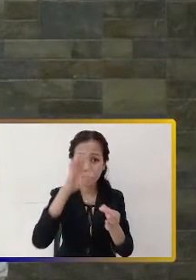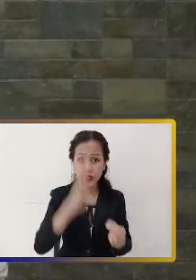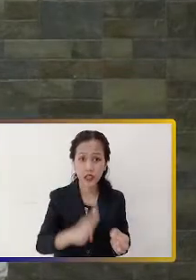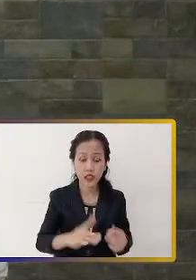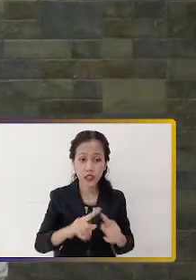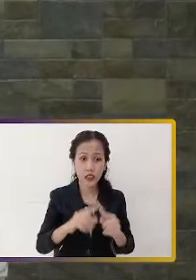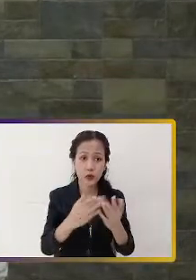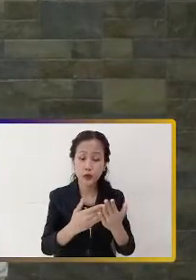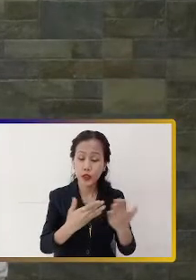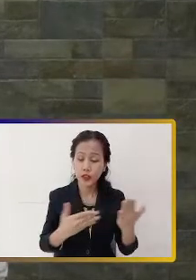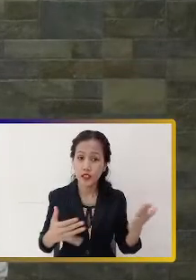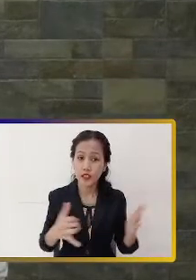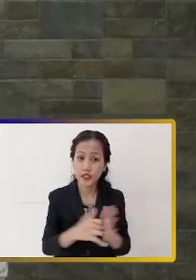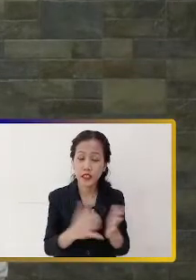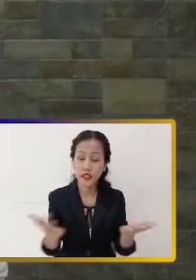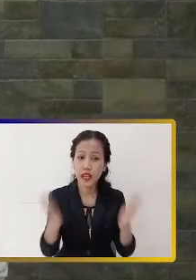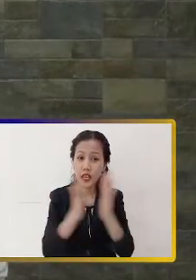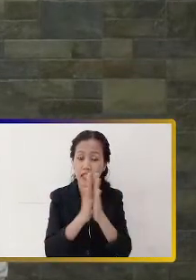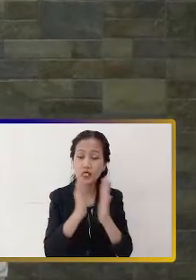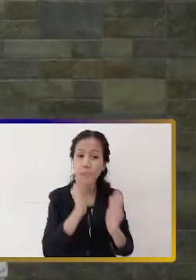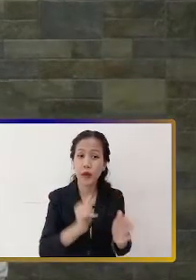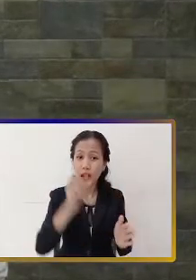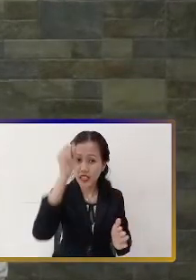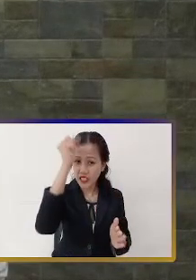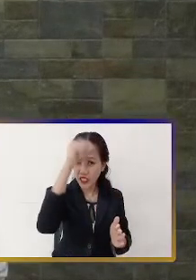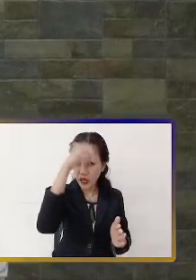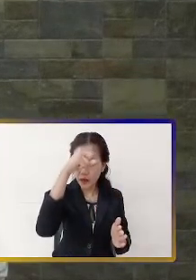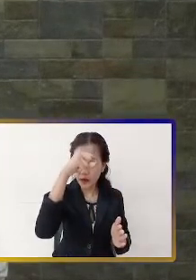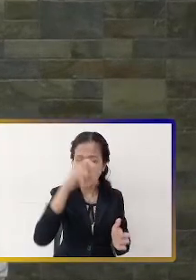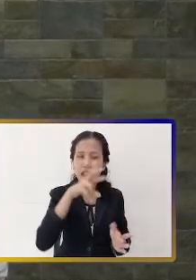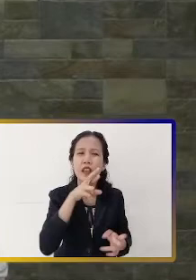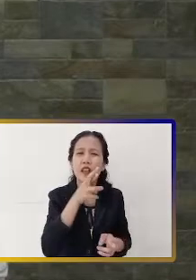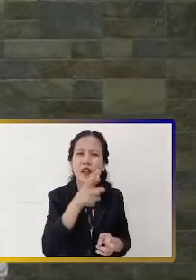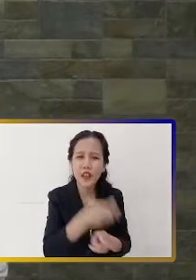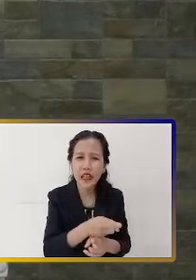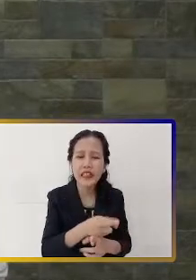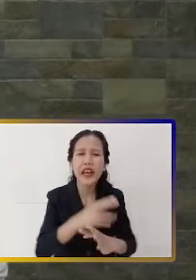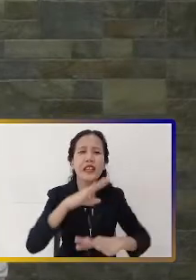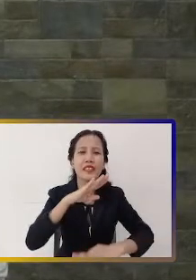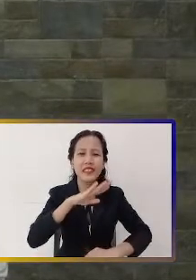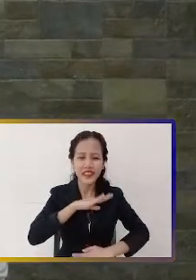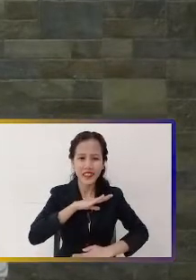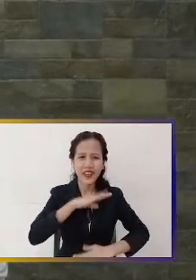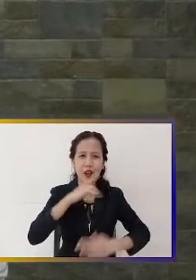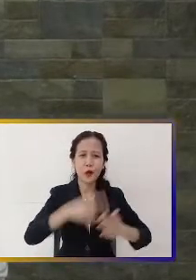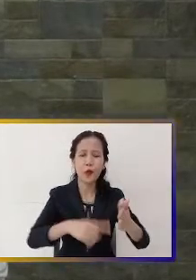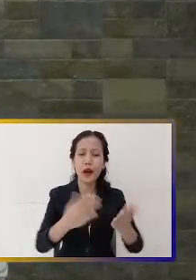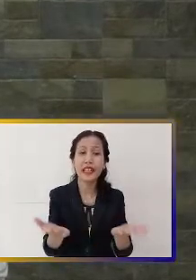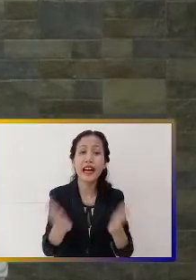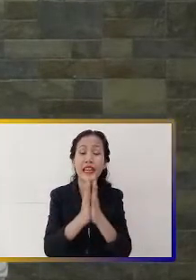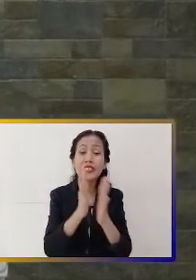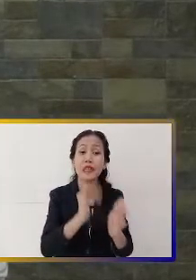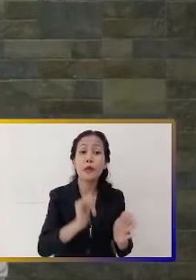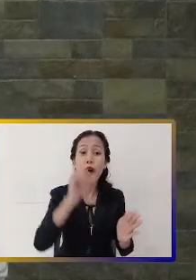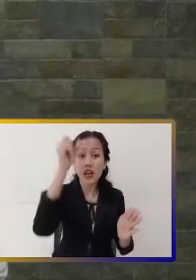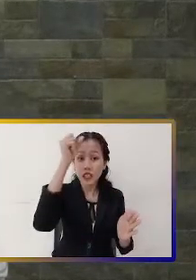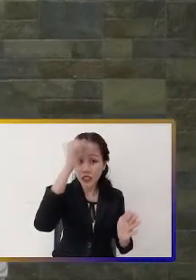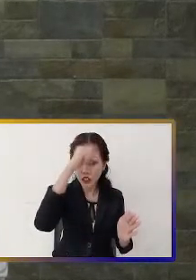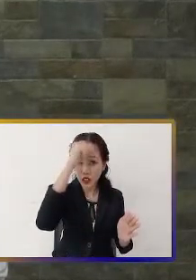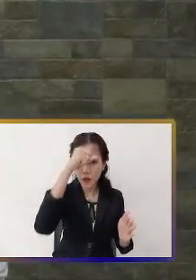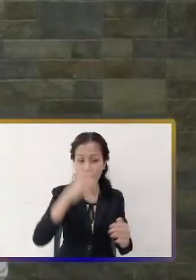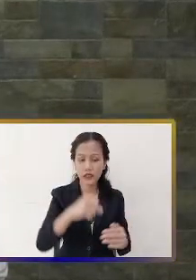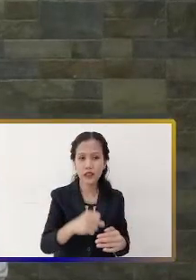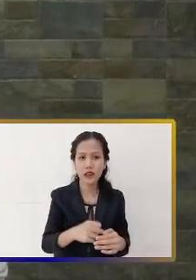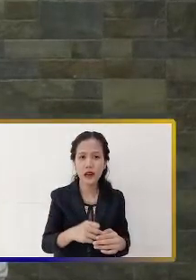Solomon. Tama at eksakto para sa Panginoon yung hiningi ni Solomon. Kaya lang o, nagalak ang Panginoon